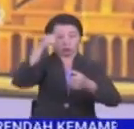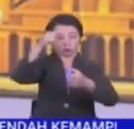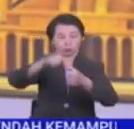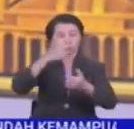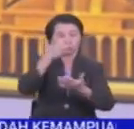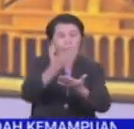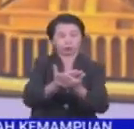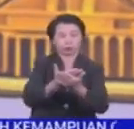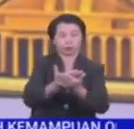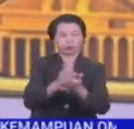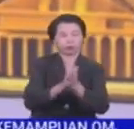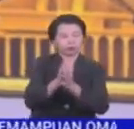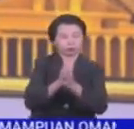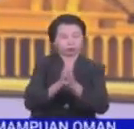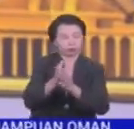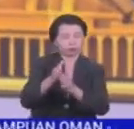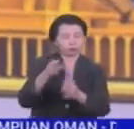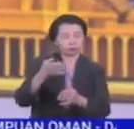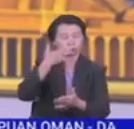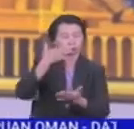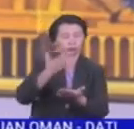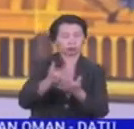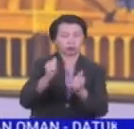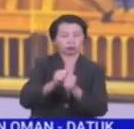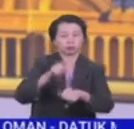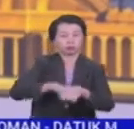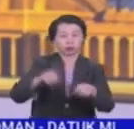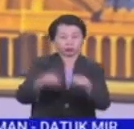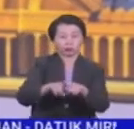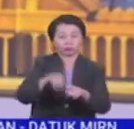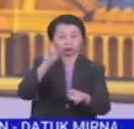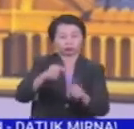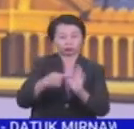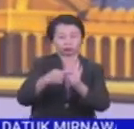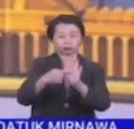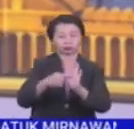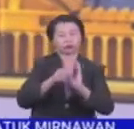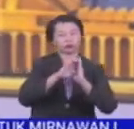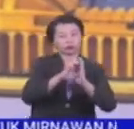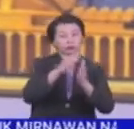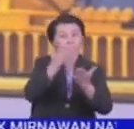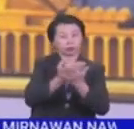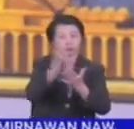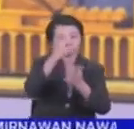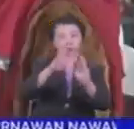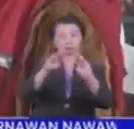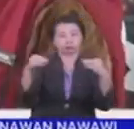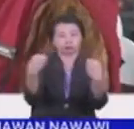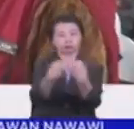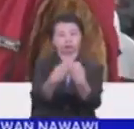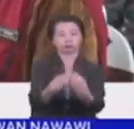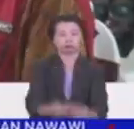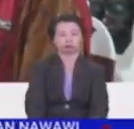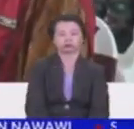terbaik berdedikasi dan berhemah pada masa yang sama Mereka perlu menunjukkan tauladan kepada masyarakat